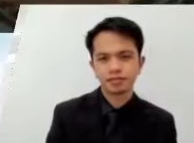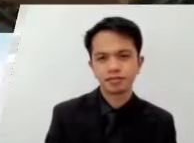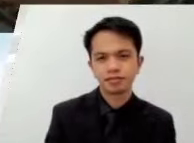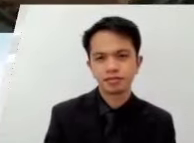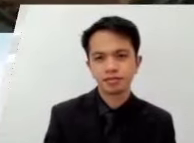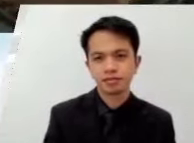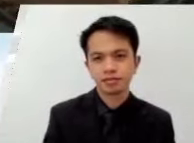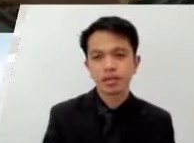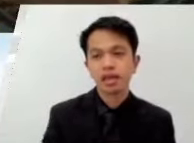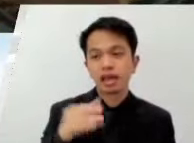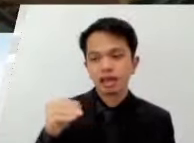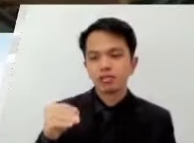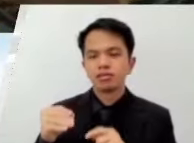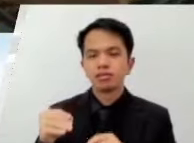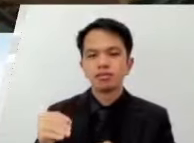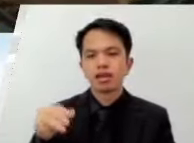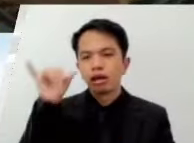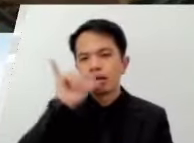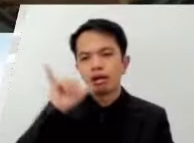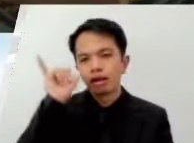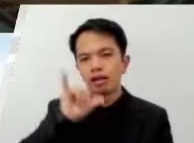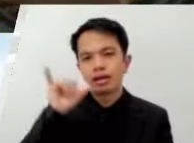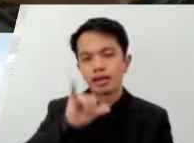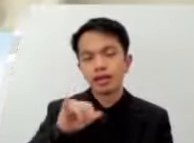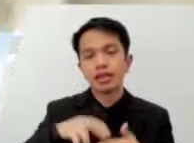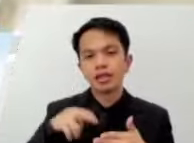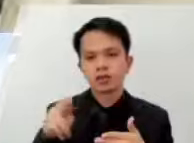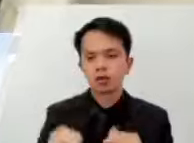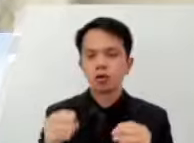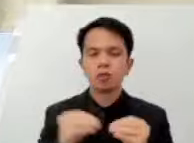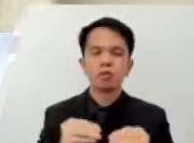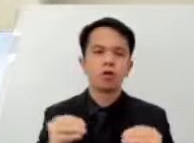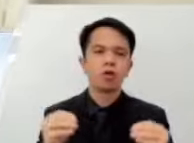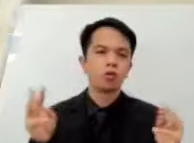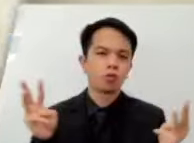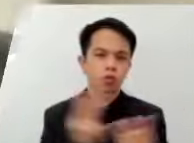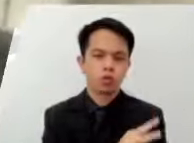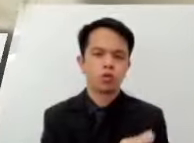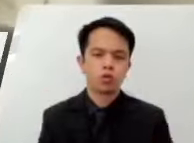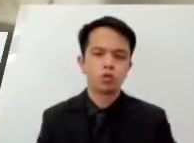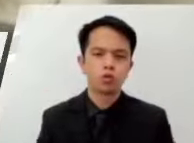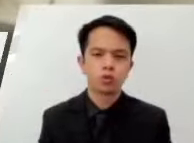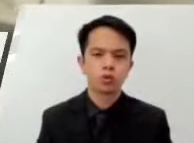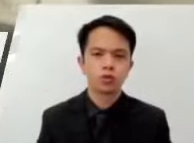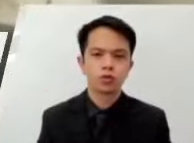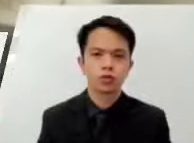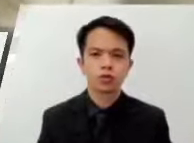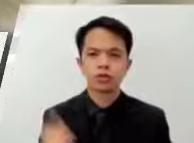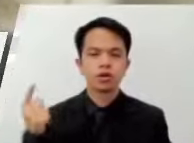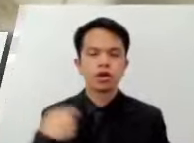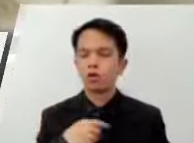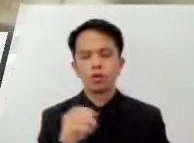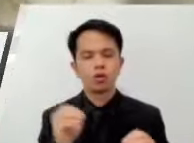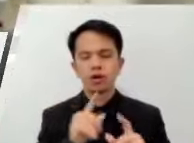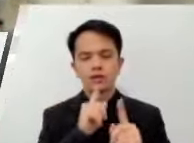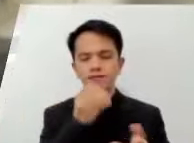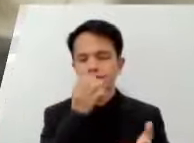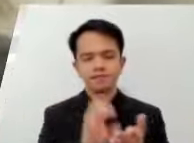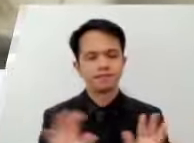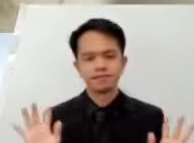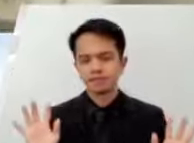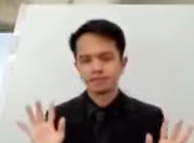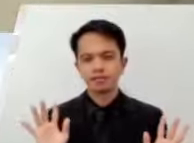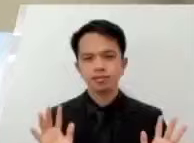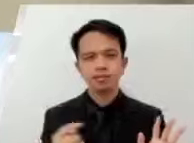drunkenness, yun ang naging nagpalala sa sitwasyon. Wala na akong sasabihin. Sa korte na lang ako magsasalita.